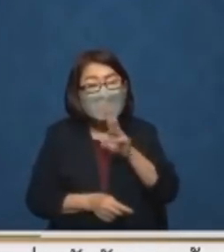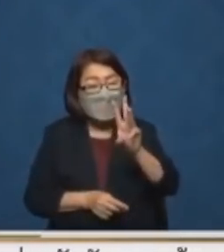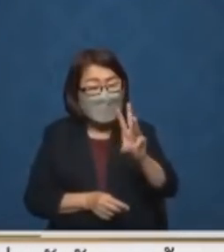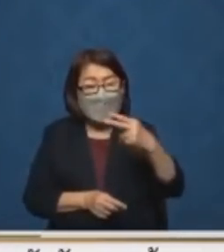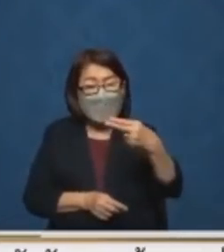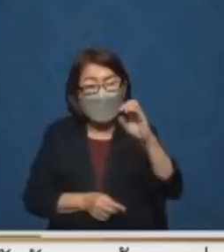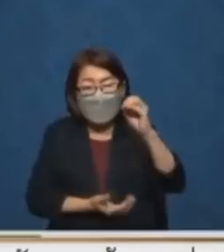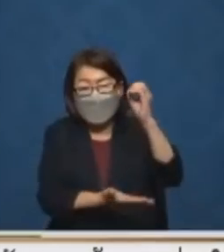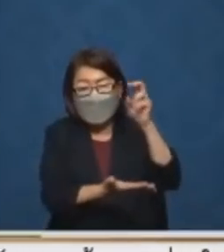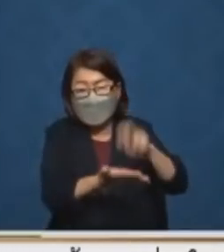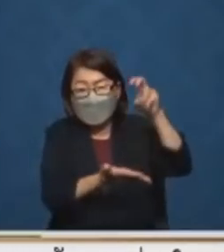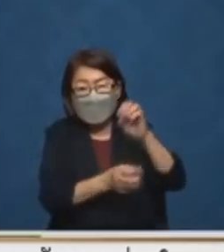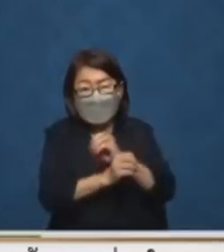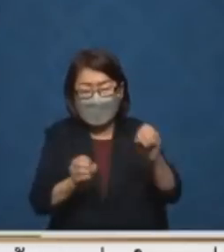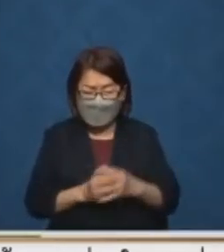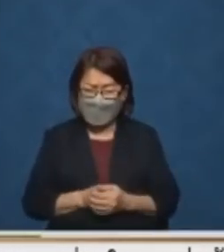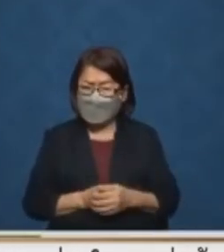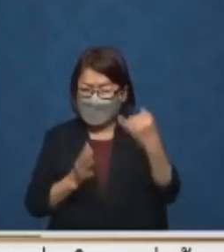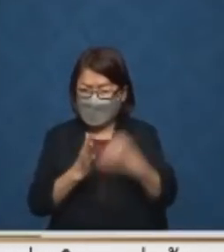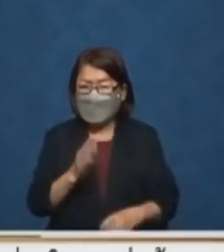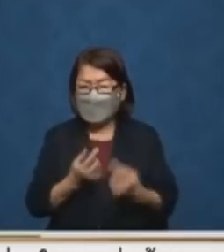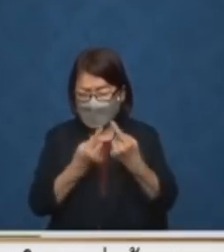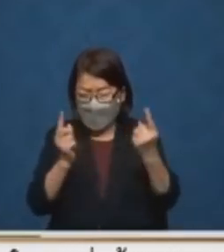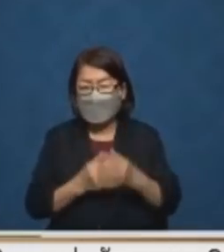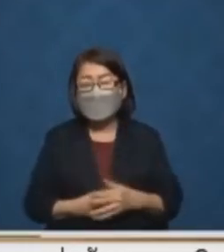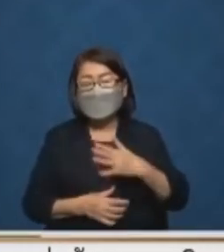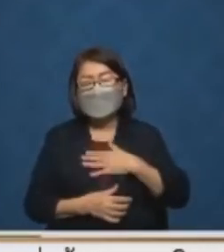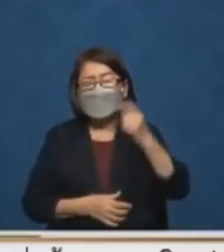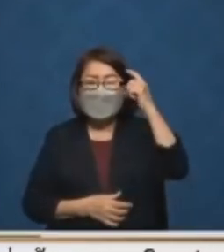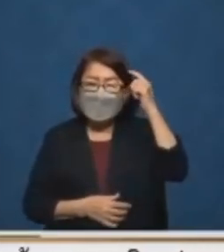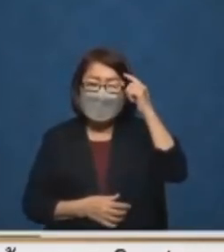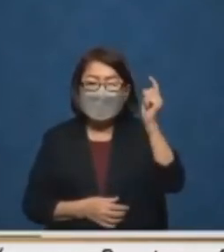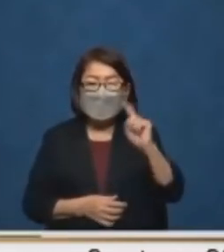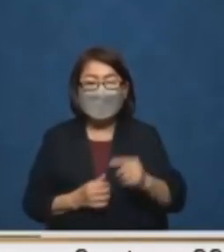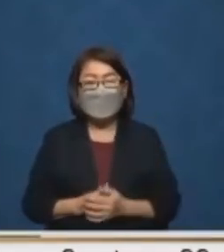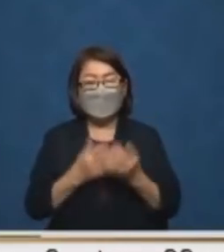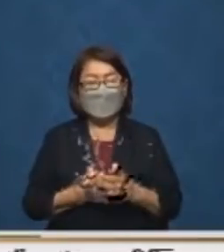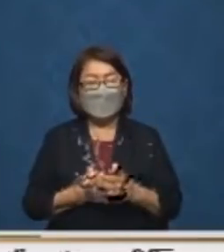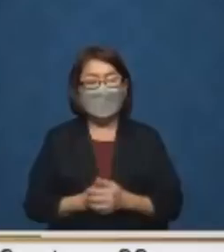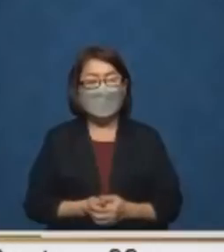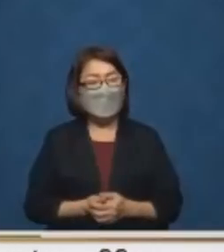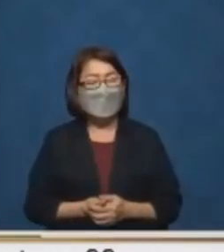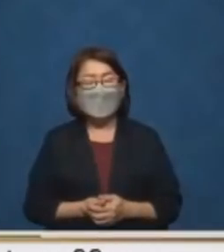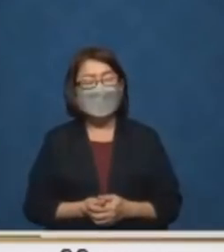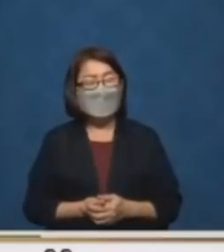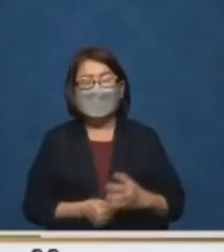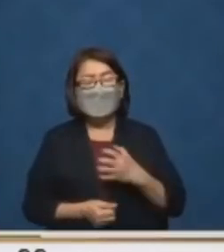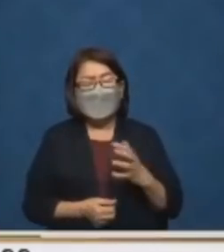ผมวาเป็เรื่องผดปกตินะครับแล้วก็ผมคิดว่าวันนี้สิงเห่านี้ไมนาเกิดขึ้น